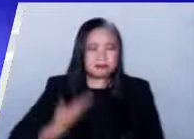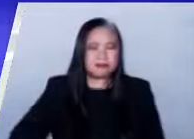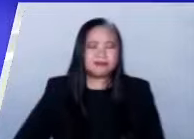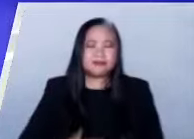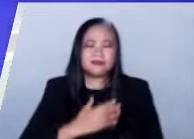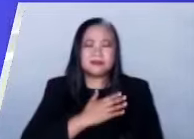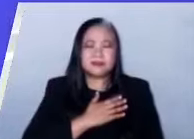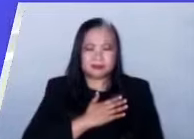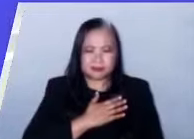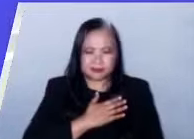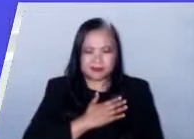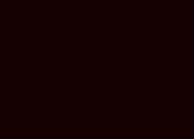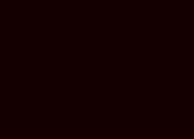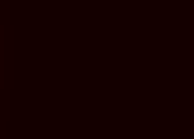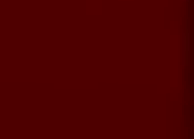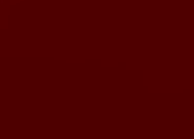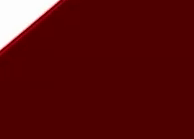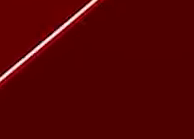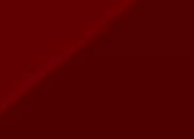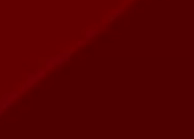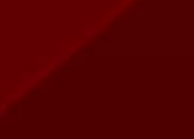GMA Integrated News.